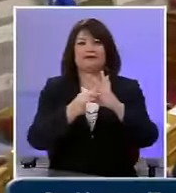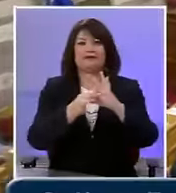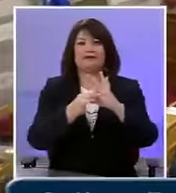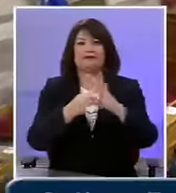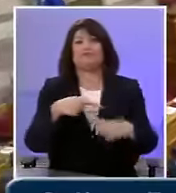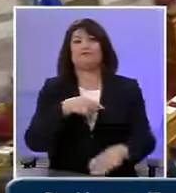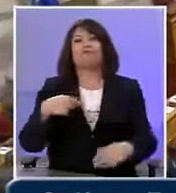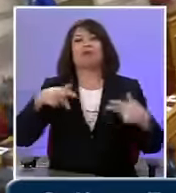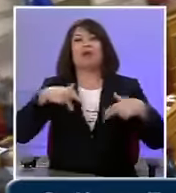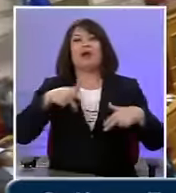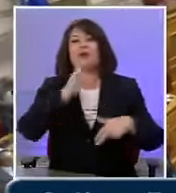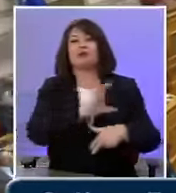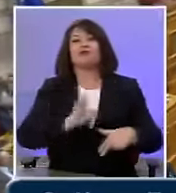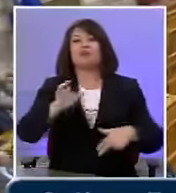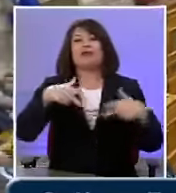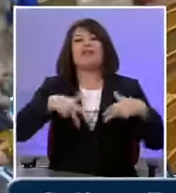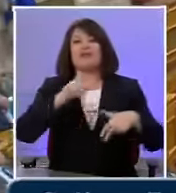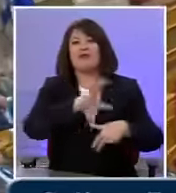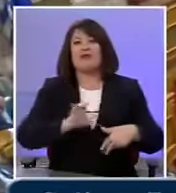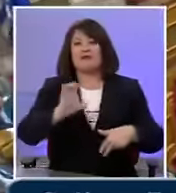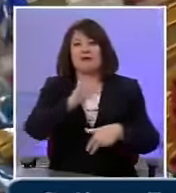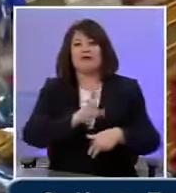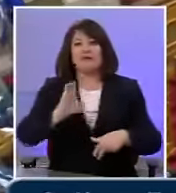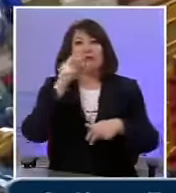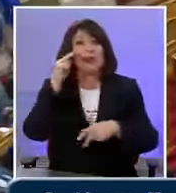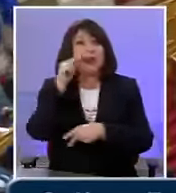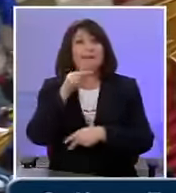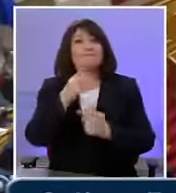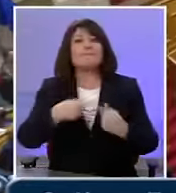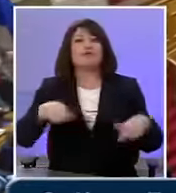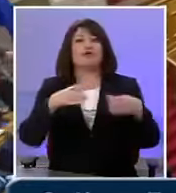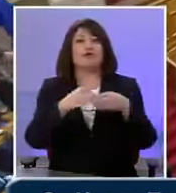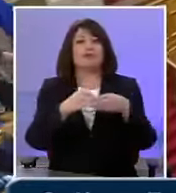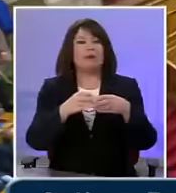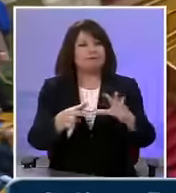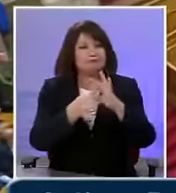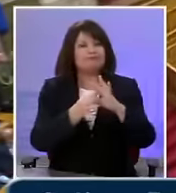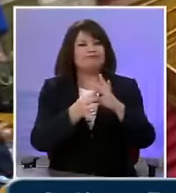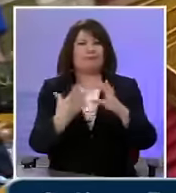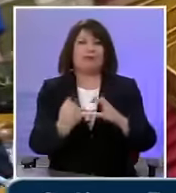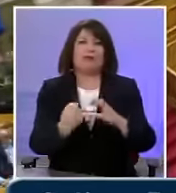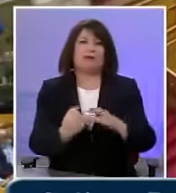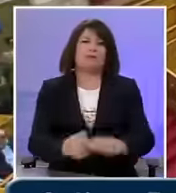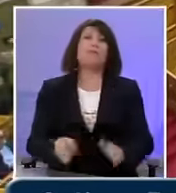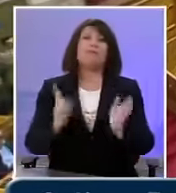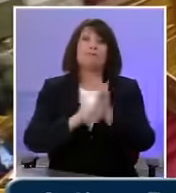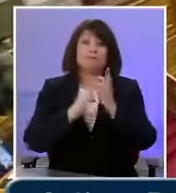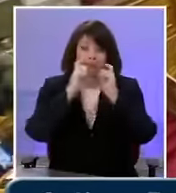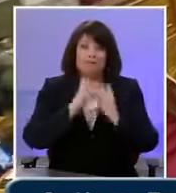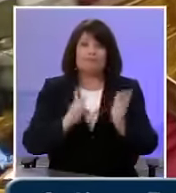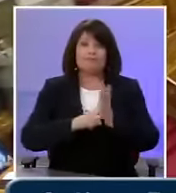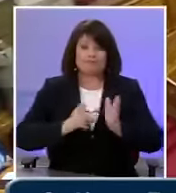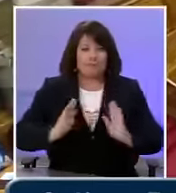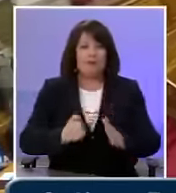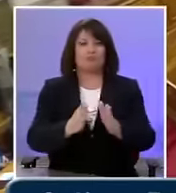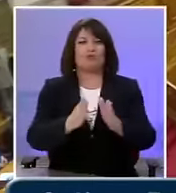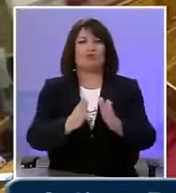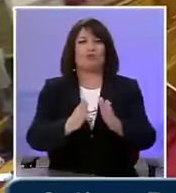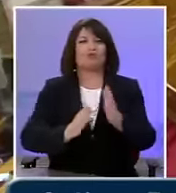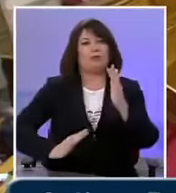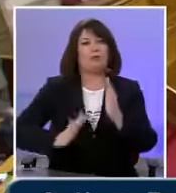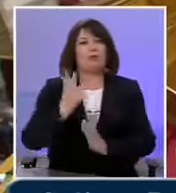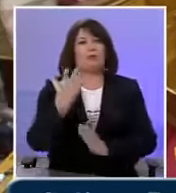αρχηγών κρατών και κυβερνήσεων ή σε επίπεδο Ευρωπαϊκής Επιτροπής. Οφείλουμε να προχωρήσουμε, προς τα εμπρός, να